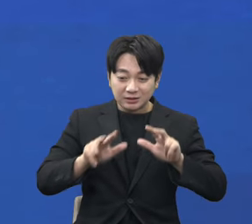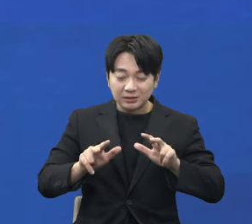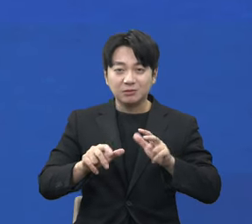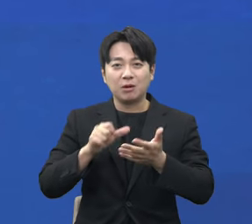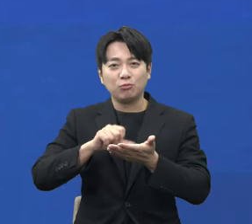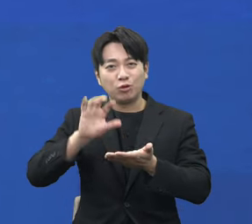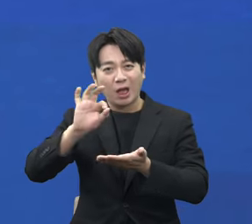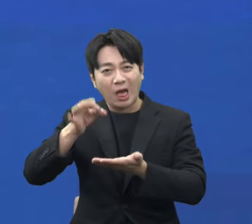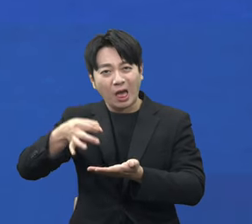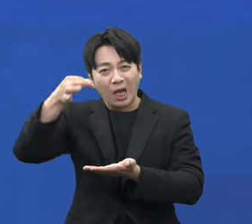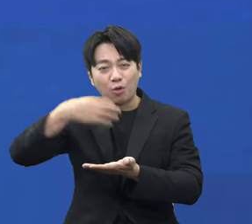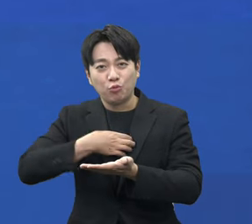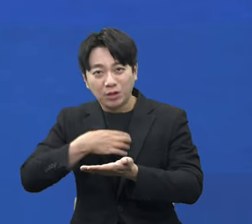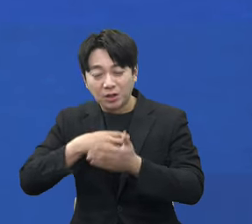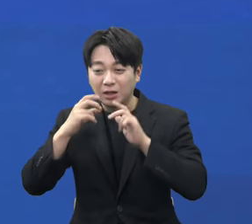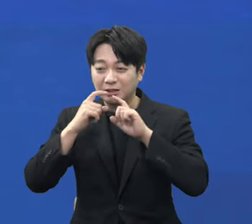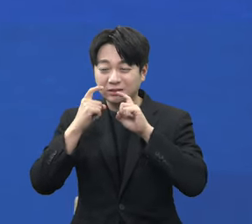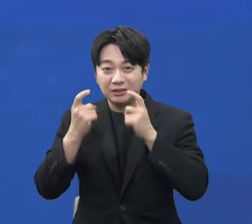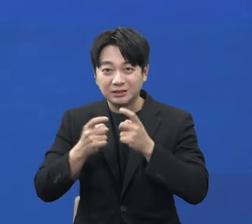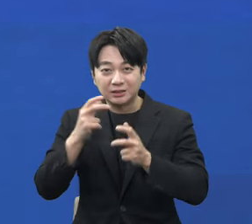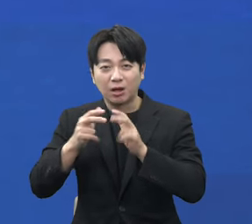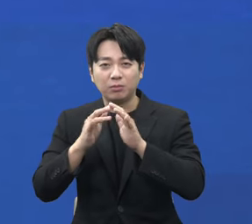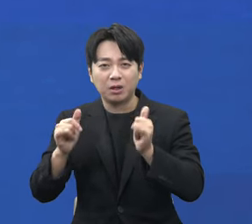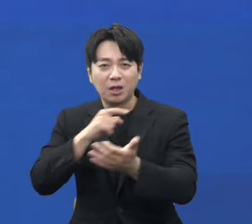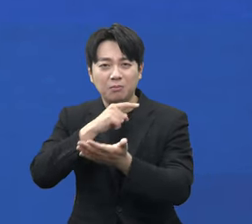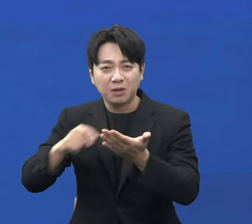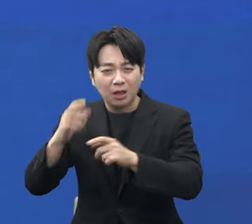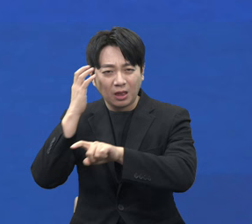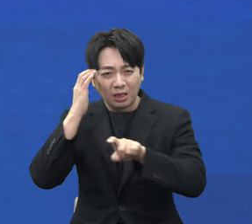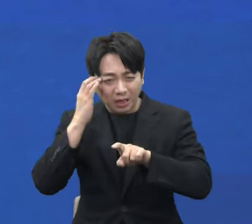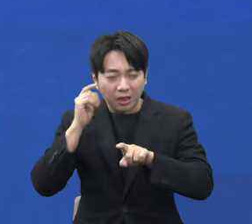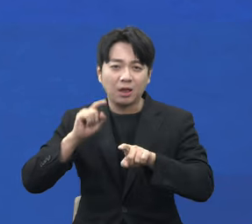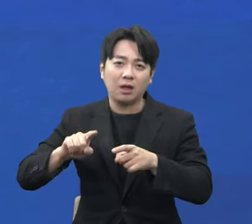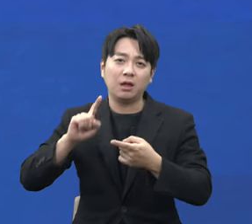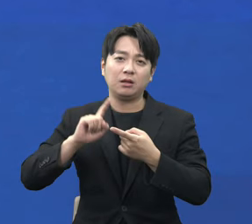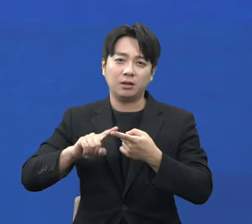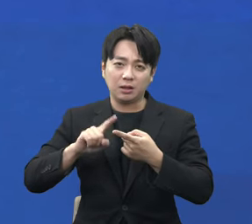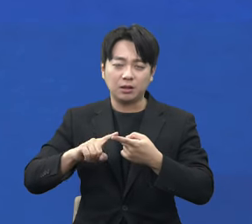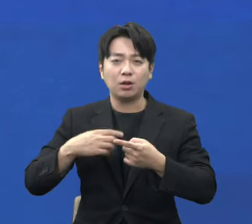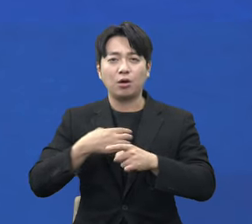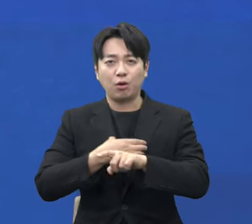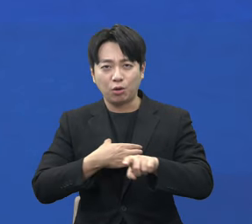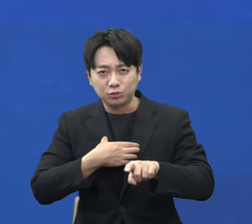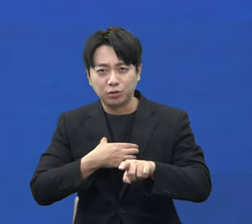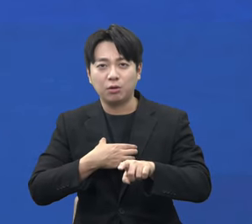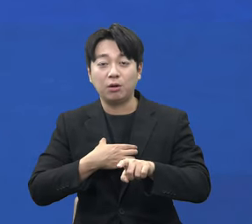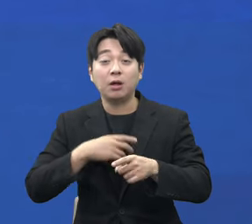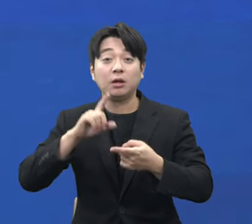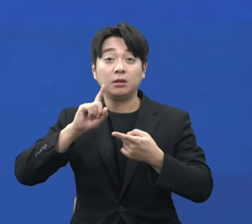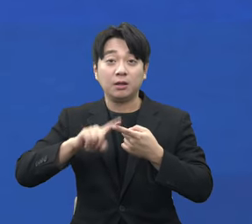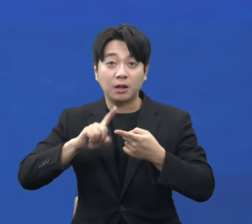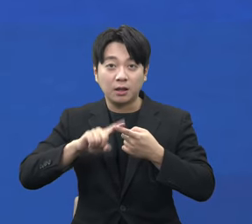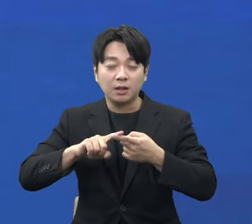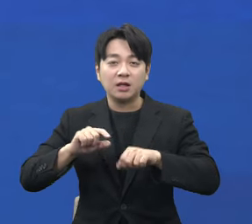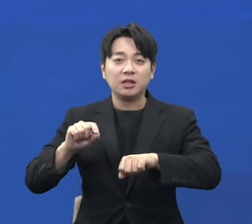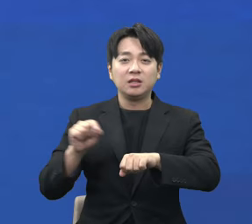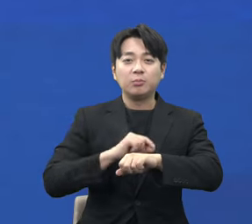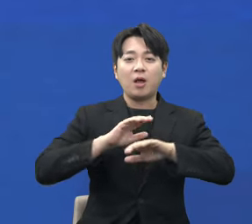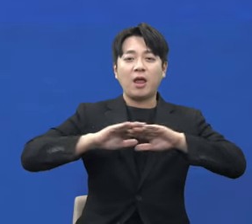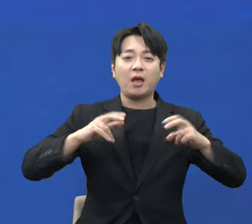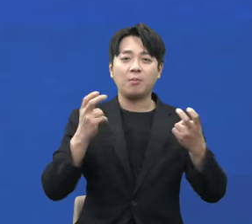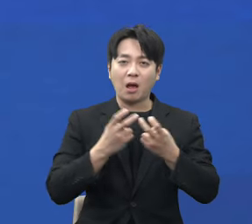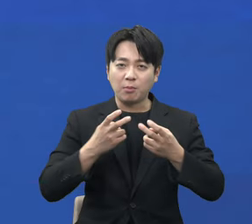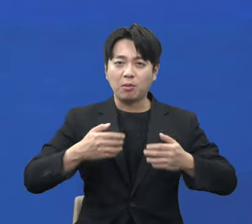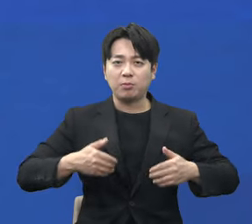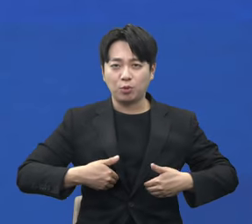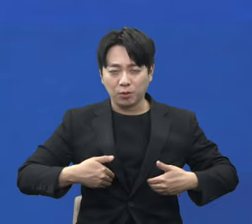고금리, 고환율, 삼고 위기에 신음하는 소상공인과 자영업자에 대한 특단의 대책이 필요하다는